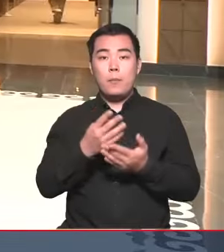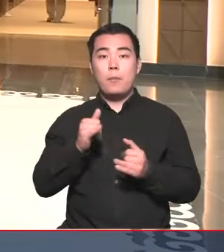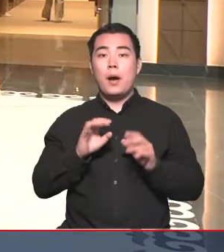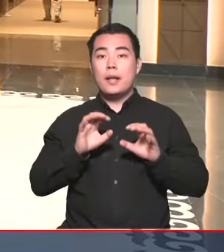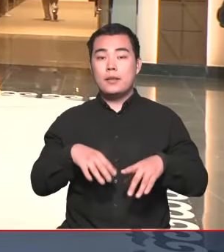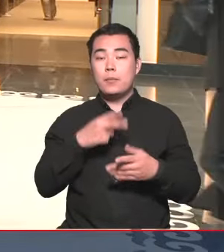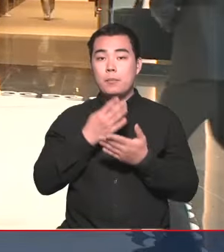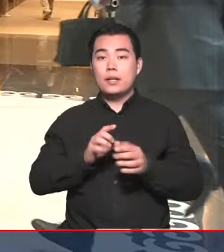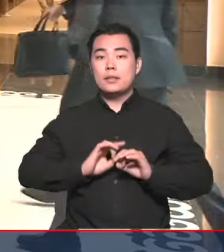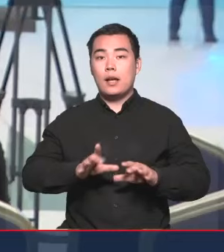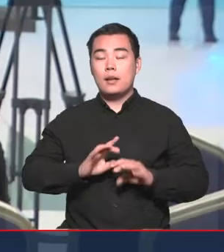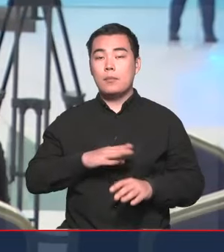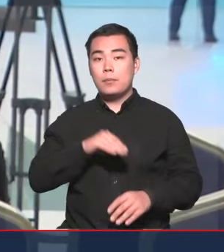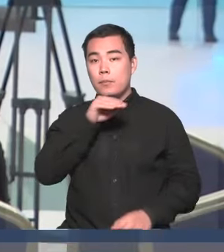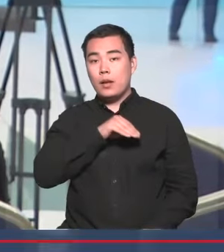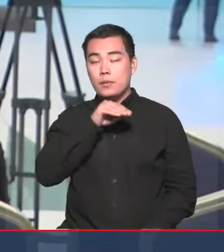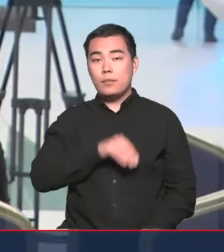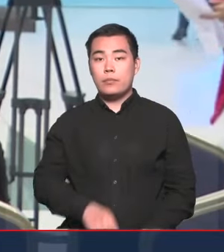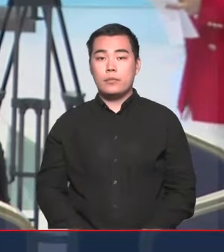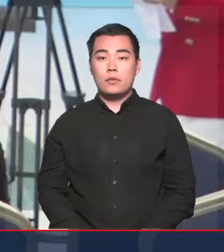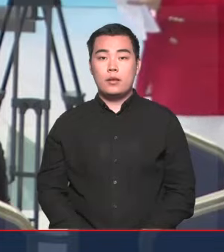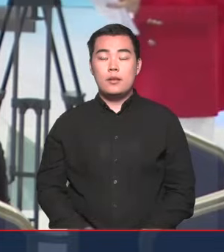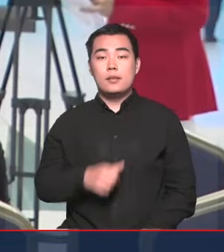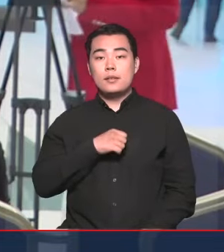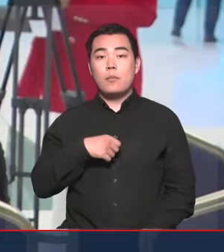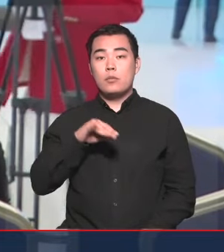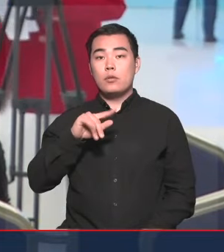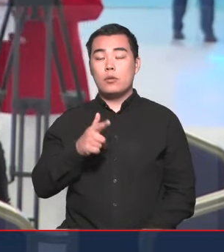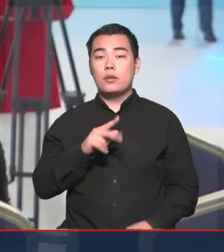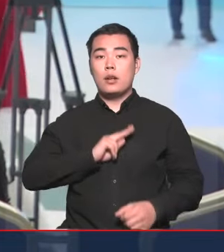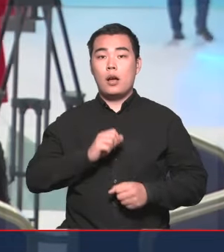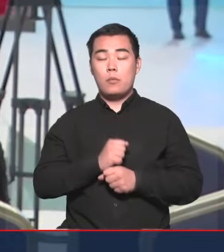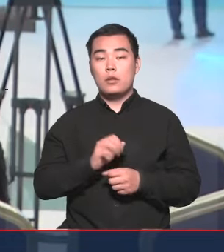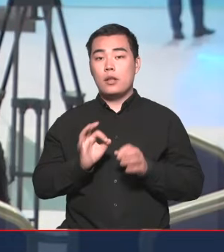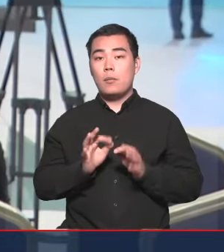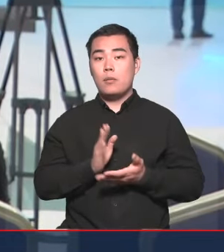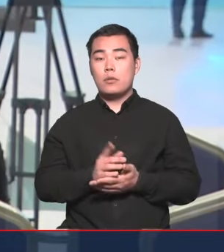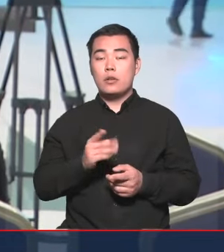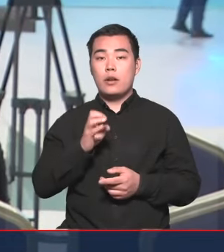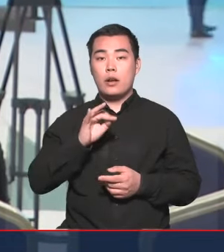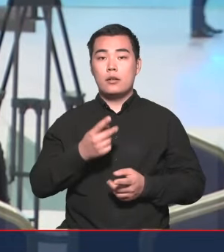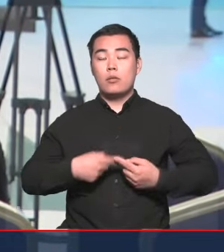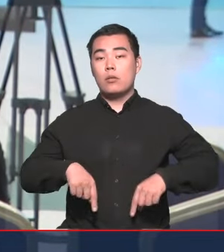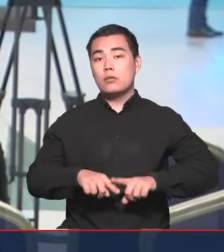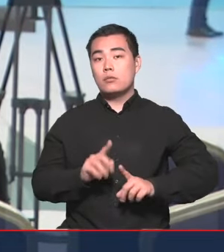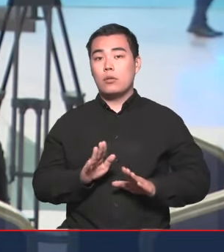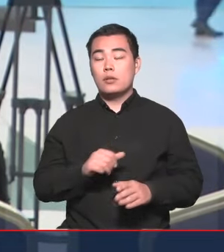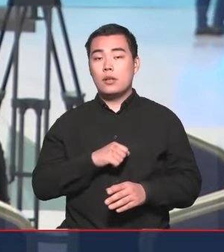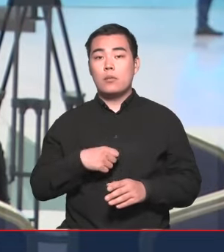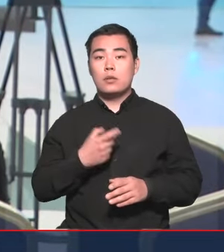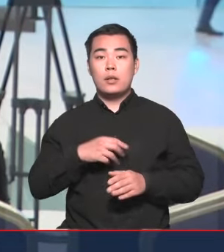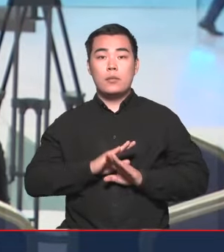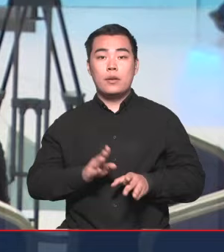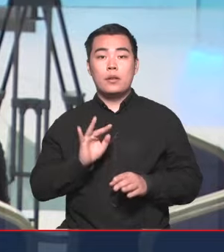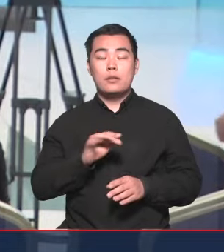ретінде танылдық дейді сарапшылар. Жаһандық оңтүстік құбылысы қалыптасып жатыр. Шанхай ынтымақтастығы ұйымы тек көз үшін немесе